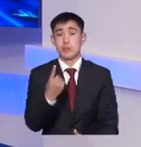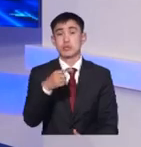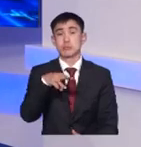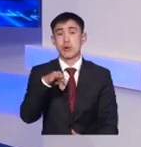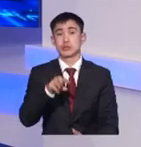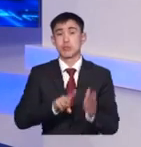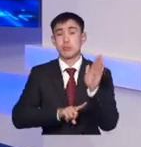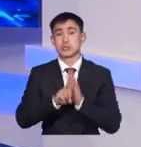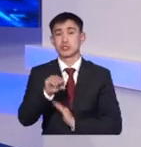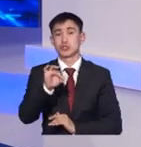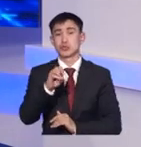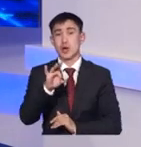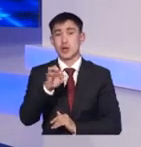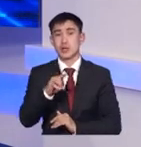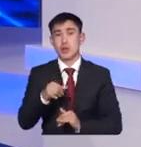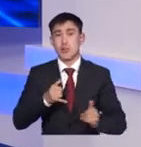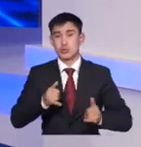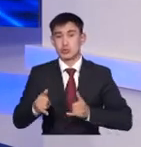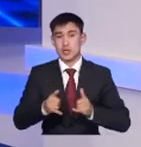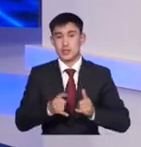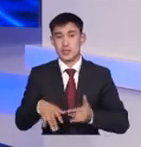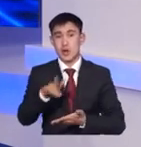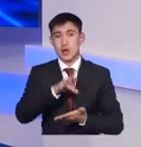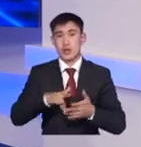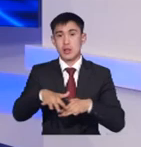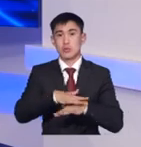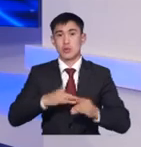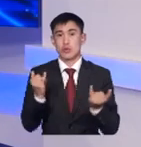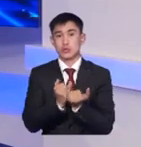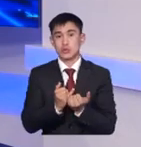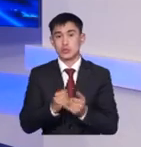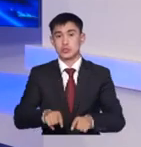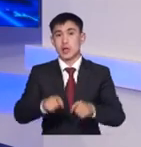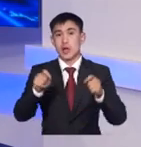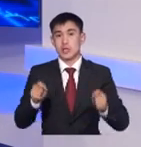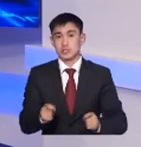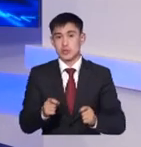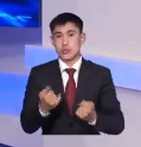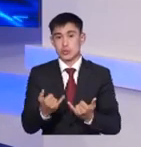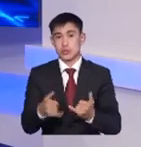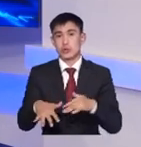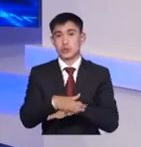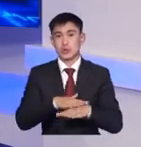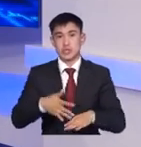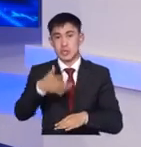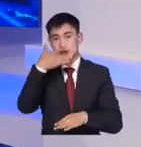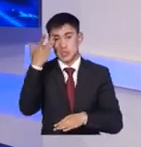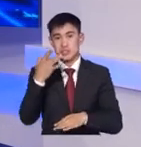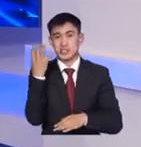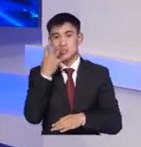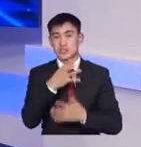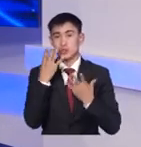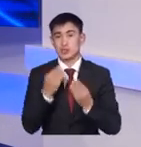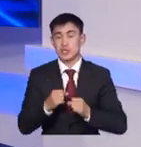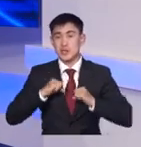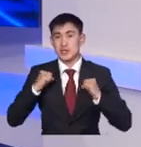Бірінші маусымнан бастап Жетсу арена мұз айдыны қала халқы мен қонақтары үшін есігін айқара ашпақ. Мұнда тұрғындар жаздың аптап